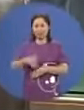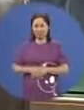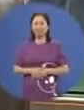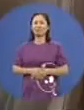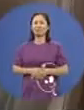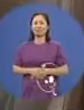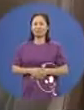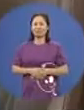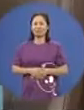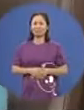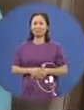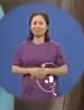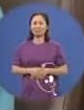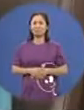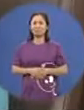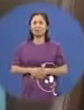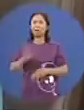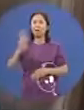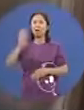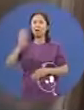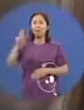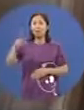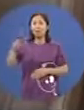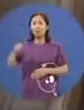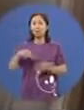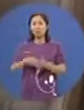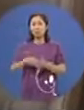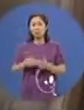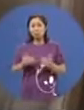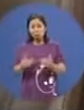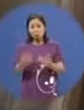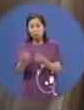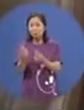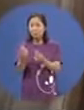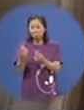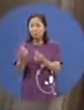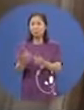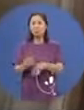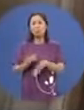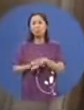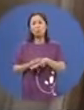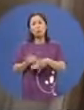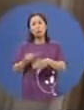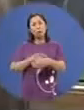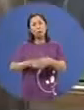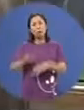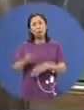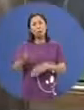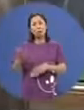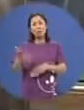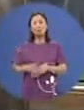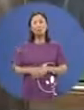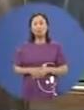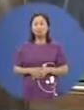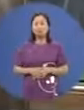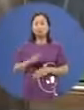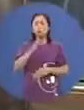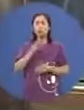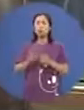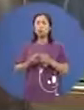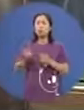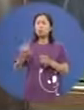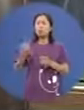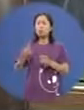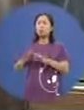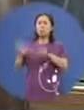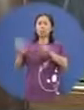る。なるほど、それを県で進めていらっしゃるということなんですが、はい、どのような内容なんでしょう。 これはね去年ぐらいから始めたんですが、去年